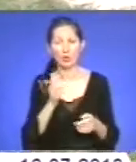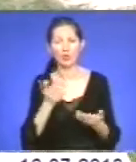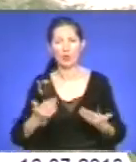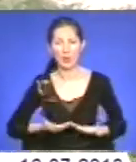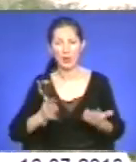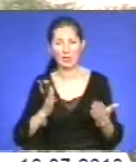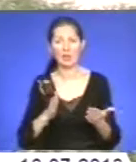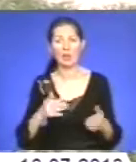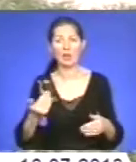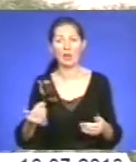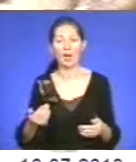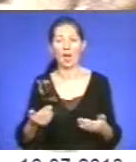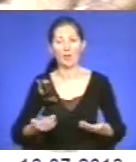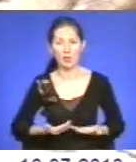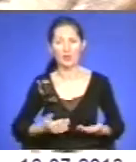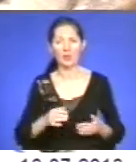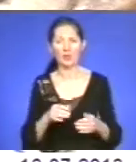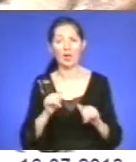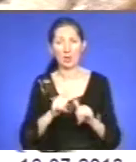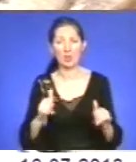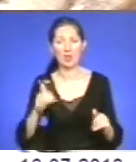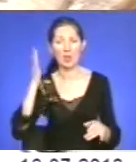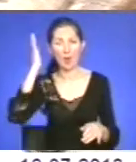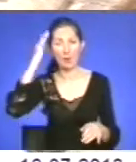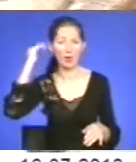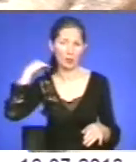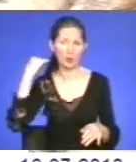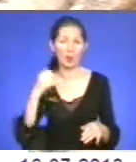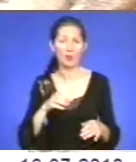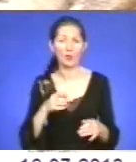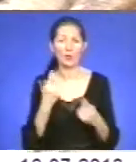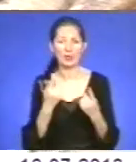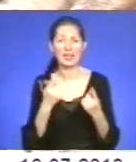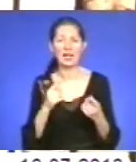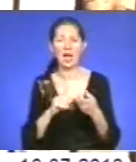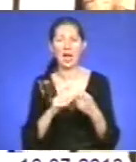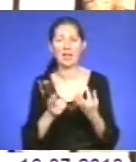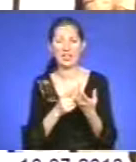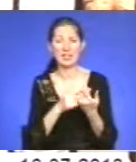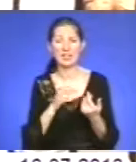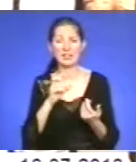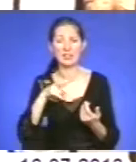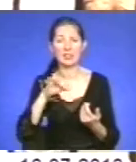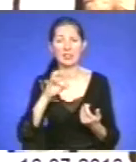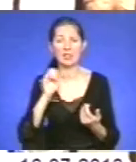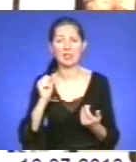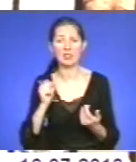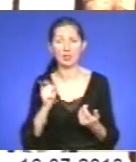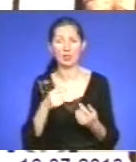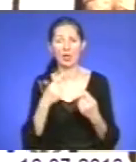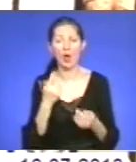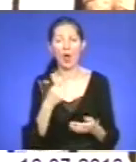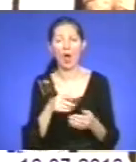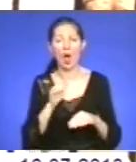і спинному мозку. Велика кількість його накопичується в слинних залозах. Головною ознакою захворювання тварин на сказ є